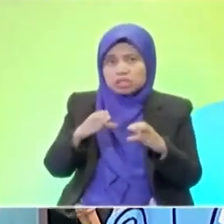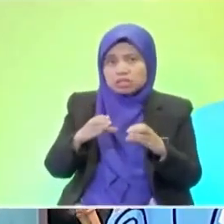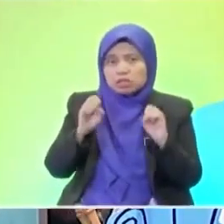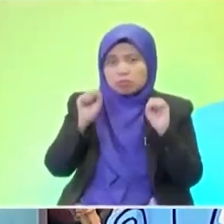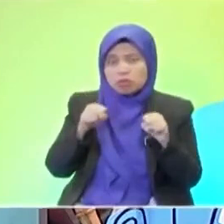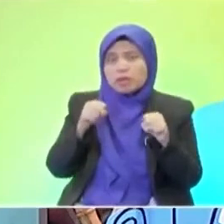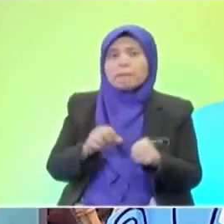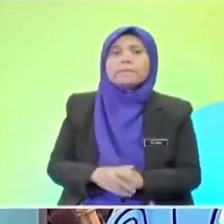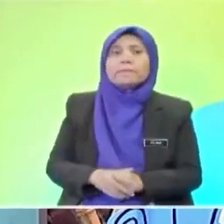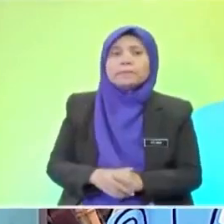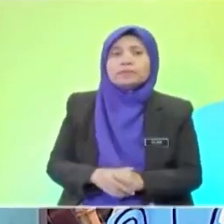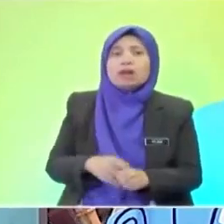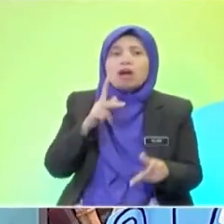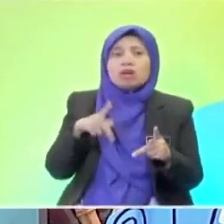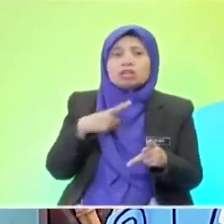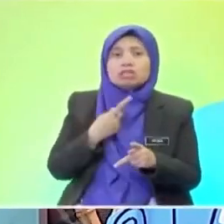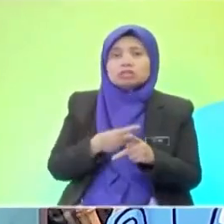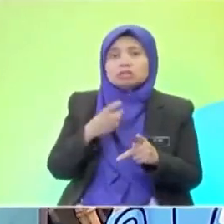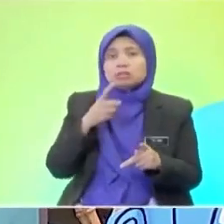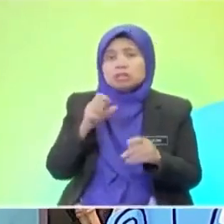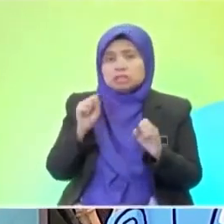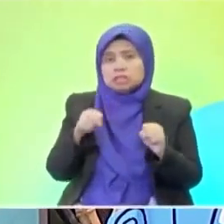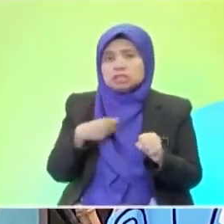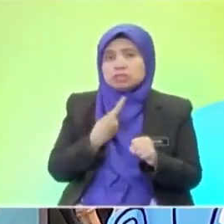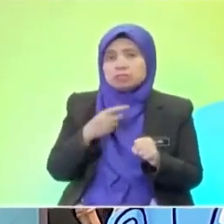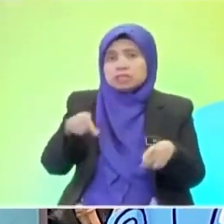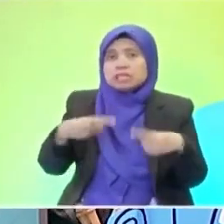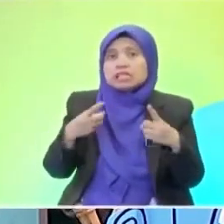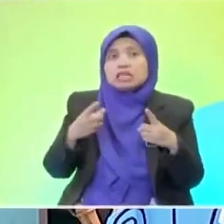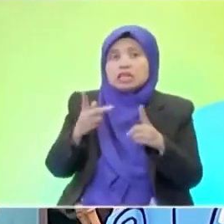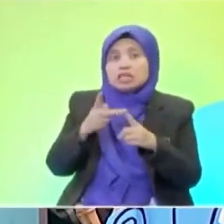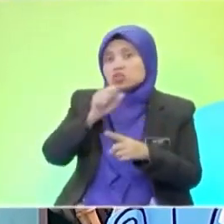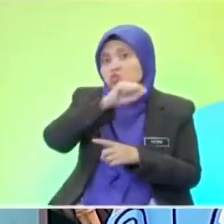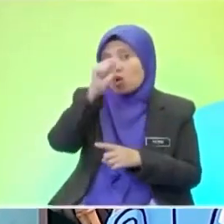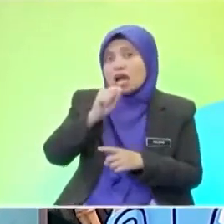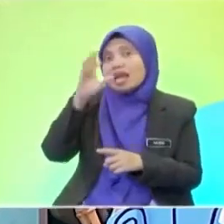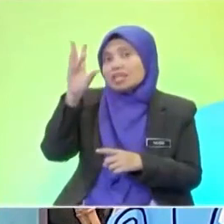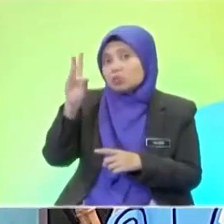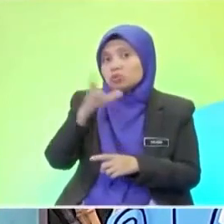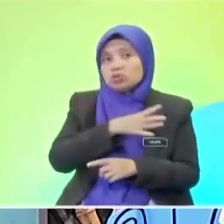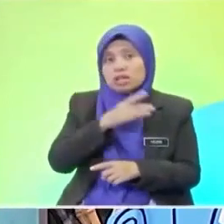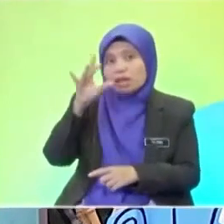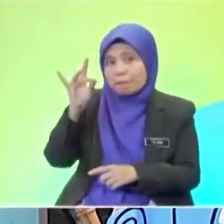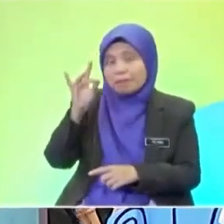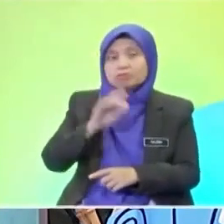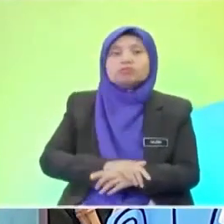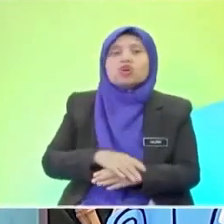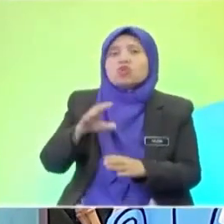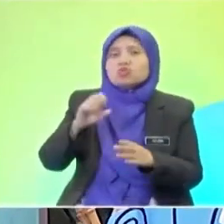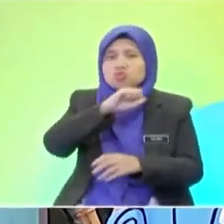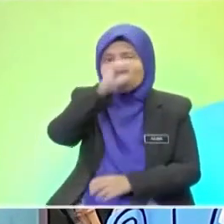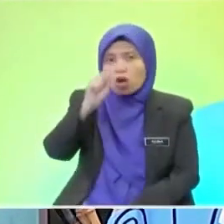Oke Baik kalau kata sempat kita pergi ke soalnya 7 dan soalnya apa ini Baiklah seorang tujuh